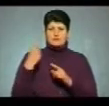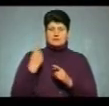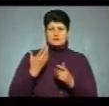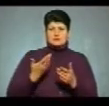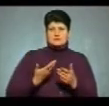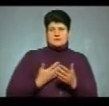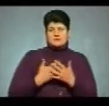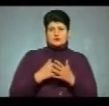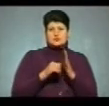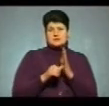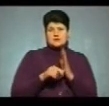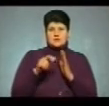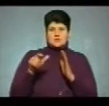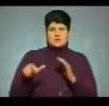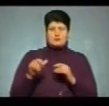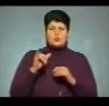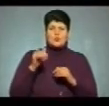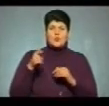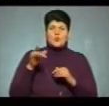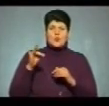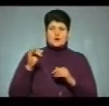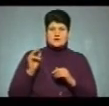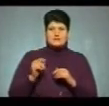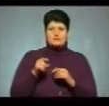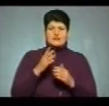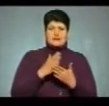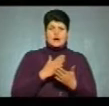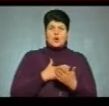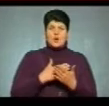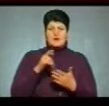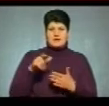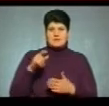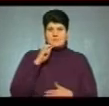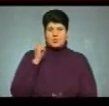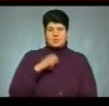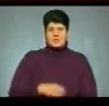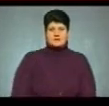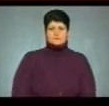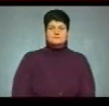60 осіб угорців. Вони є громадянами України.